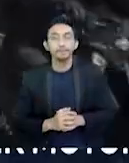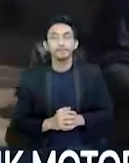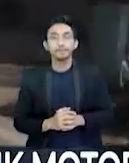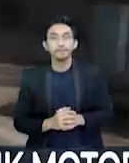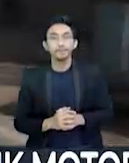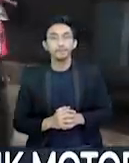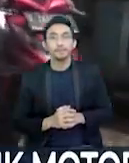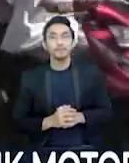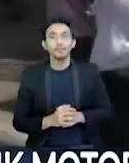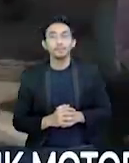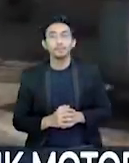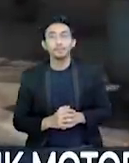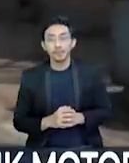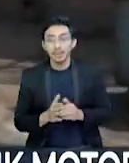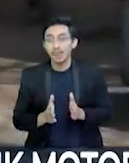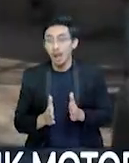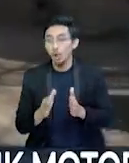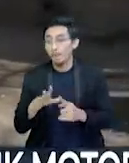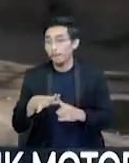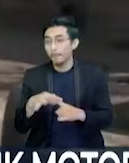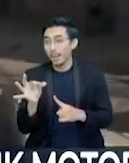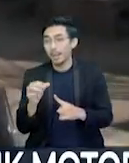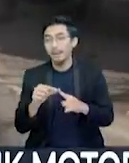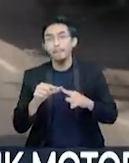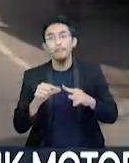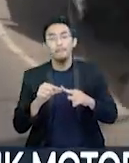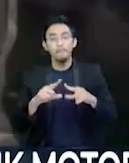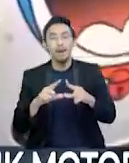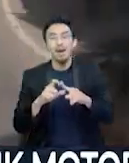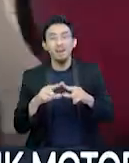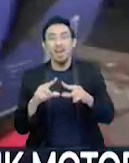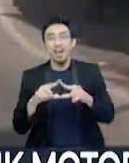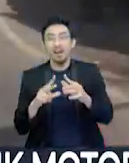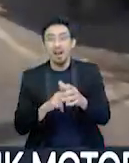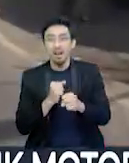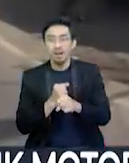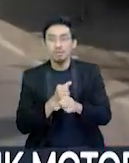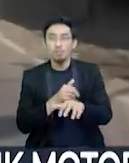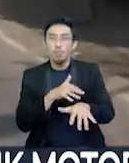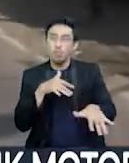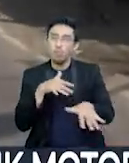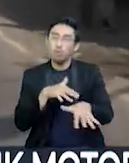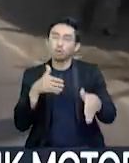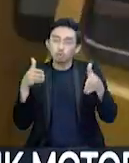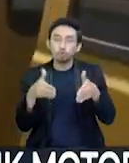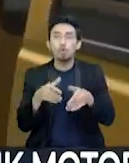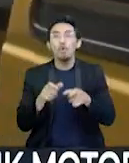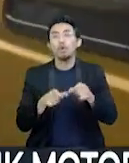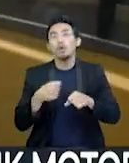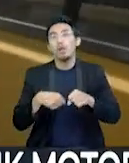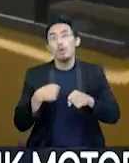Mendekati Lebaran, jalur alternatif Padalarang semakin ramai dipadati kendaraan, terutama pemudik dengan sepeda motor yang hendak menuju ke kota